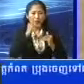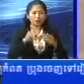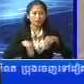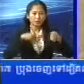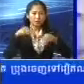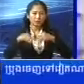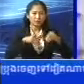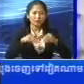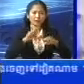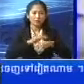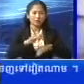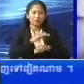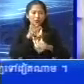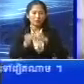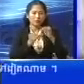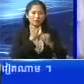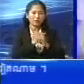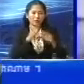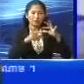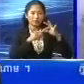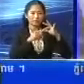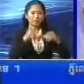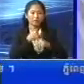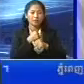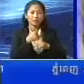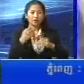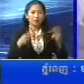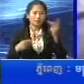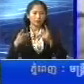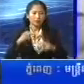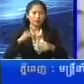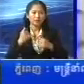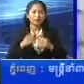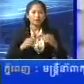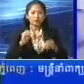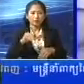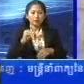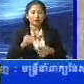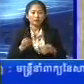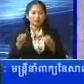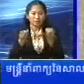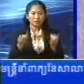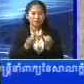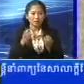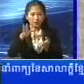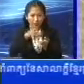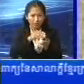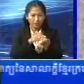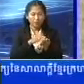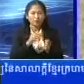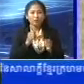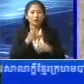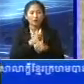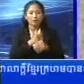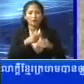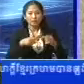xa tèn khăn nông phóc nâng lưu cháu ổn tạch chiệt chiếc bí xe thua ai tạch chiếc cà sở con đà bầm nụ bóng có bằng càng phó sử dơ cầm rô tàm phía đặc biệt thua sài